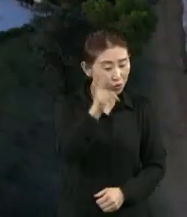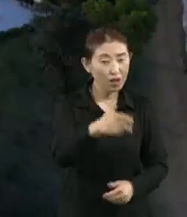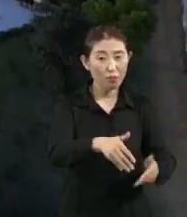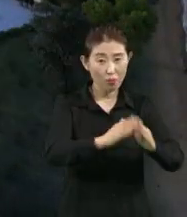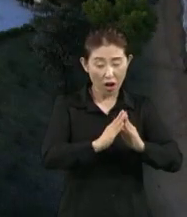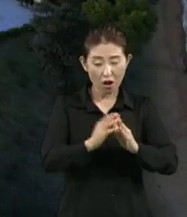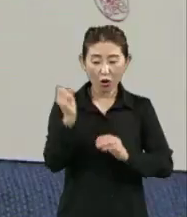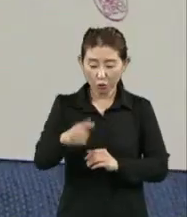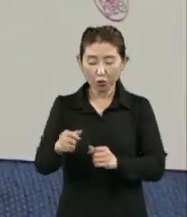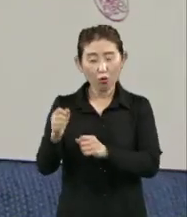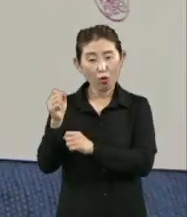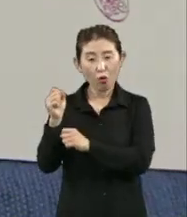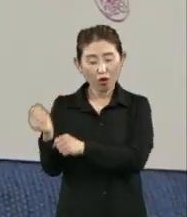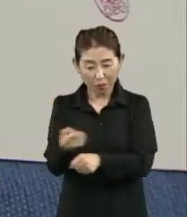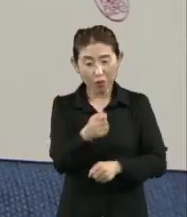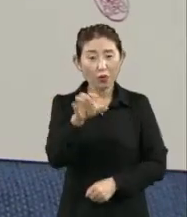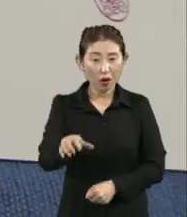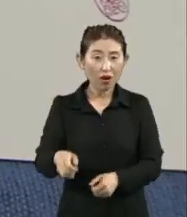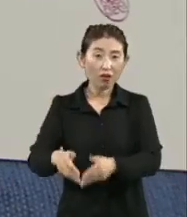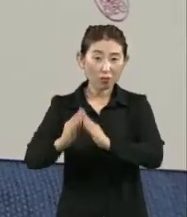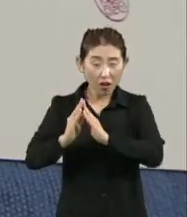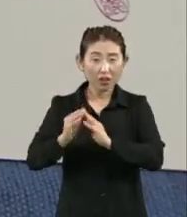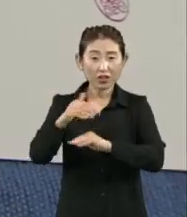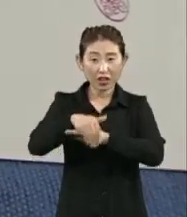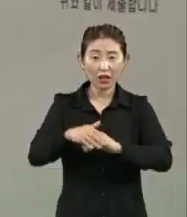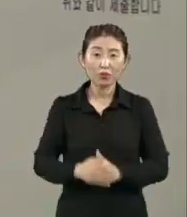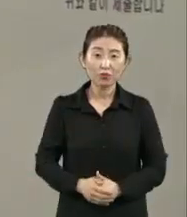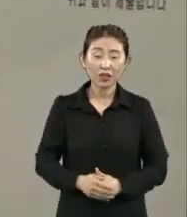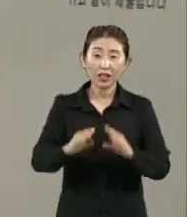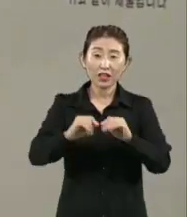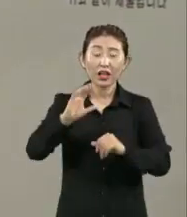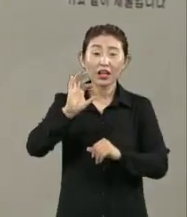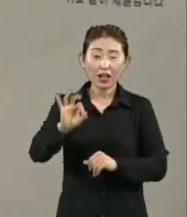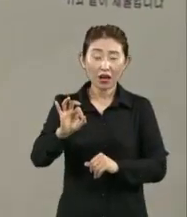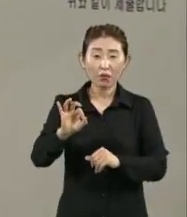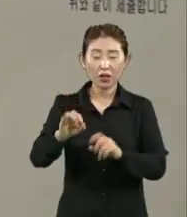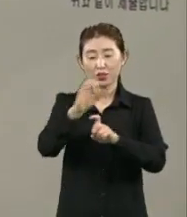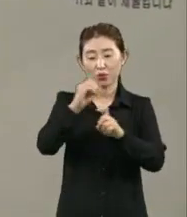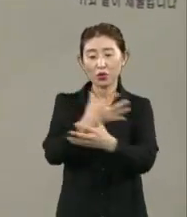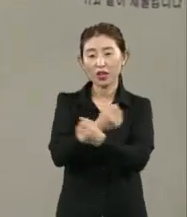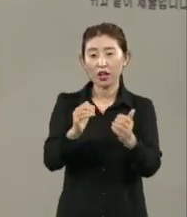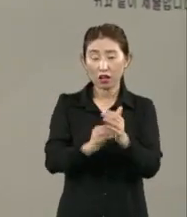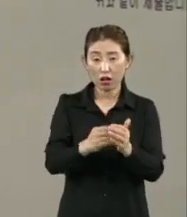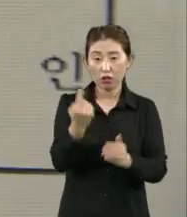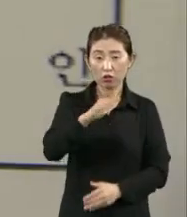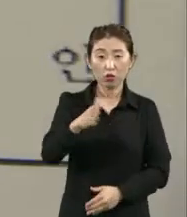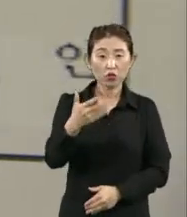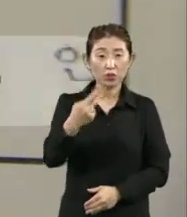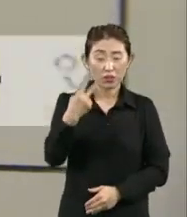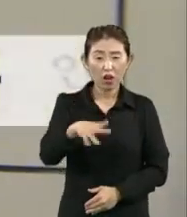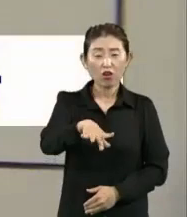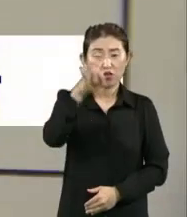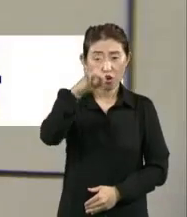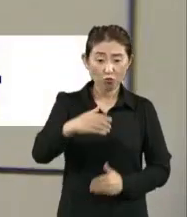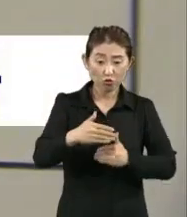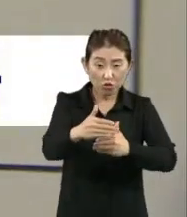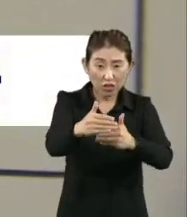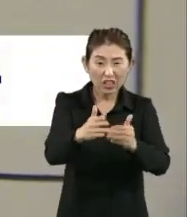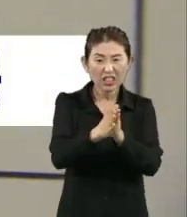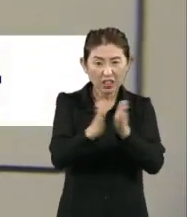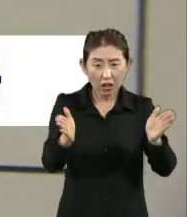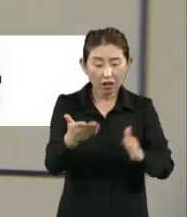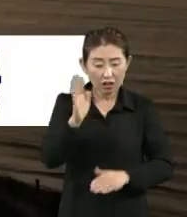땅값 1192억 원의 10%인 119억 원을 납부했습니다. 지난 1992년 안면도 개발이 추진된 이후